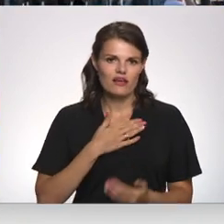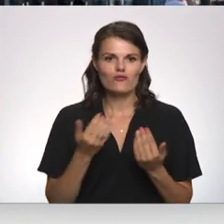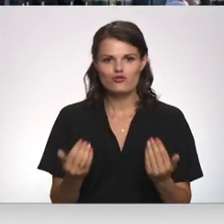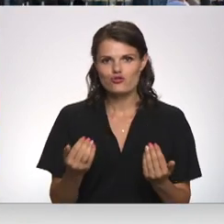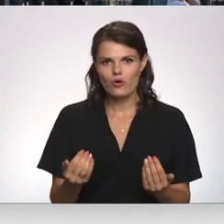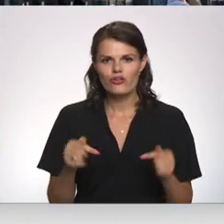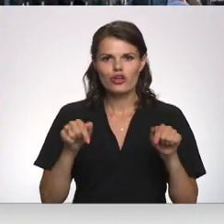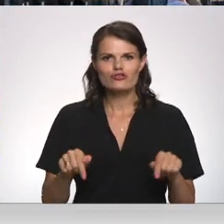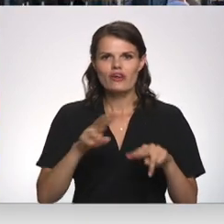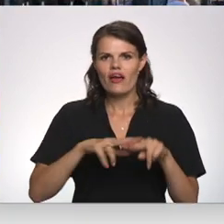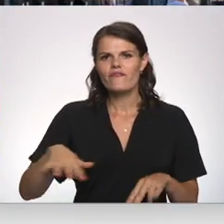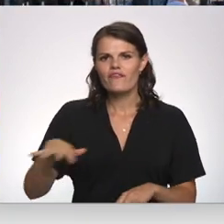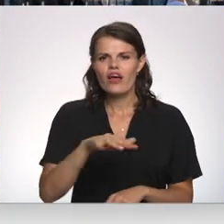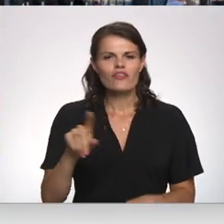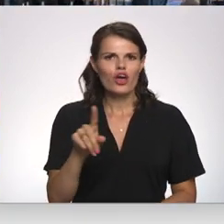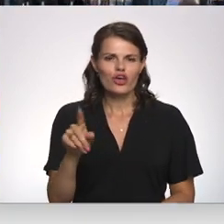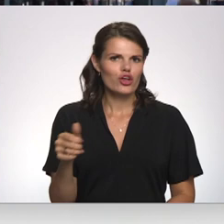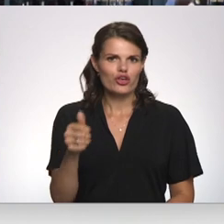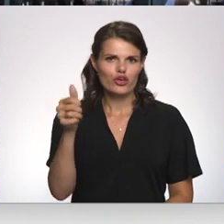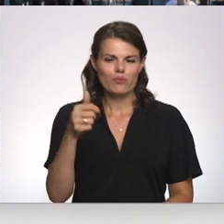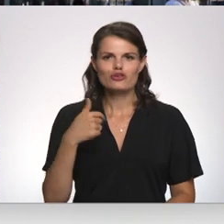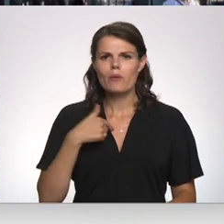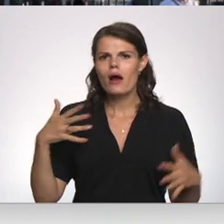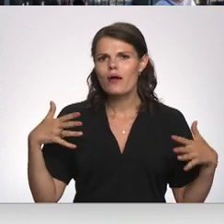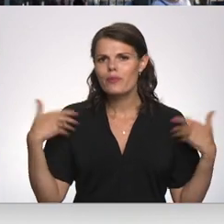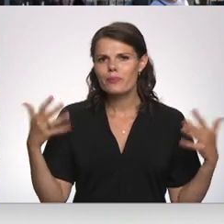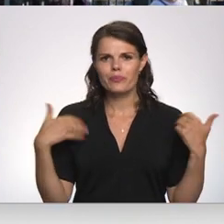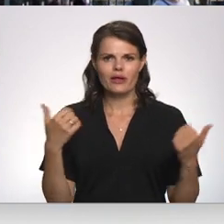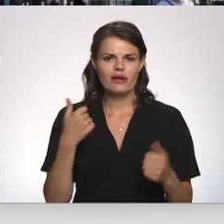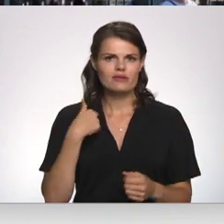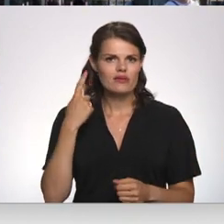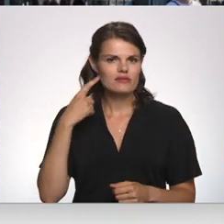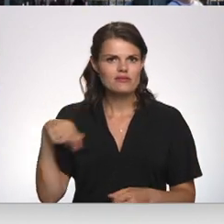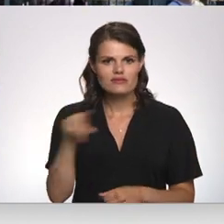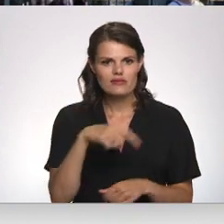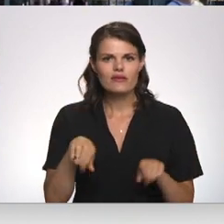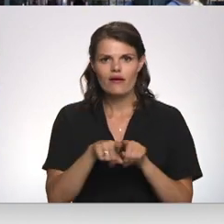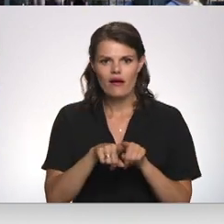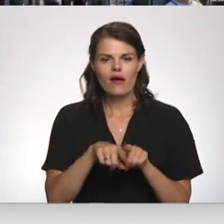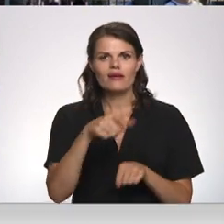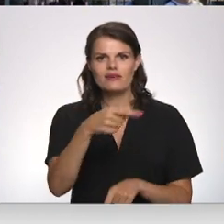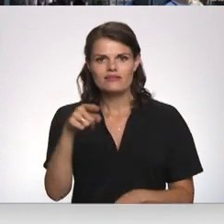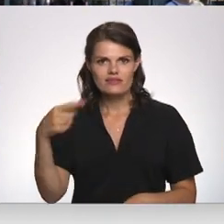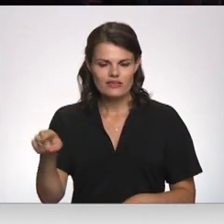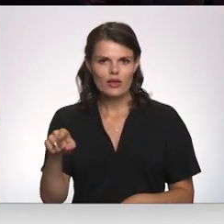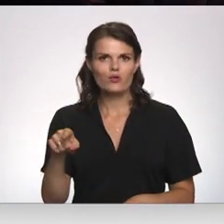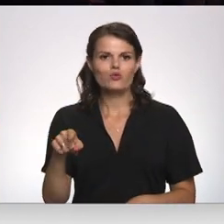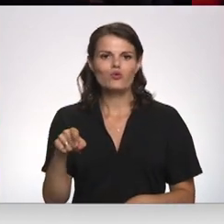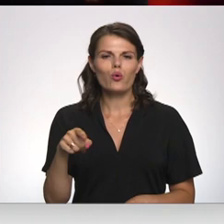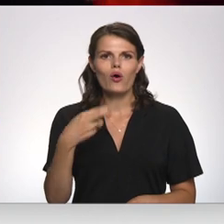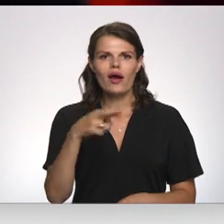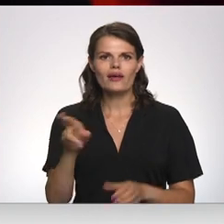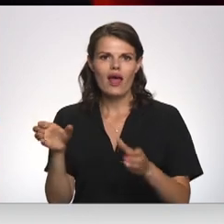Aglona īpaša vieta. Man ir prieks arī, ka es dzirdēju to, ka ir cita konfesija cilvēki, arī bija